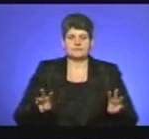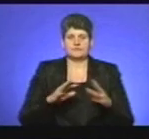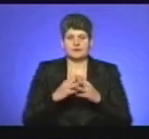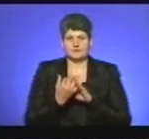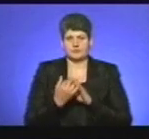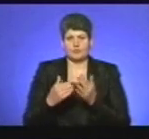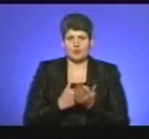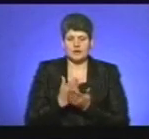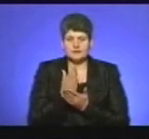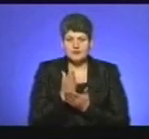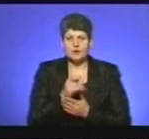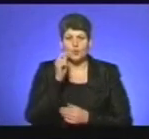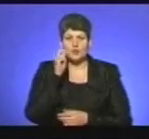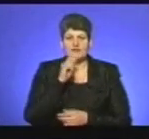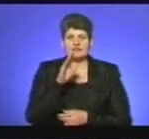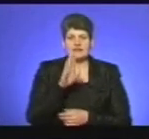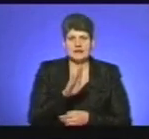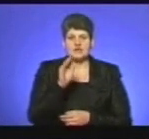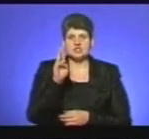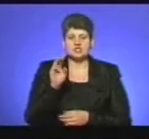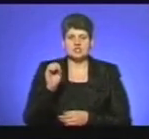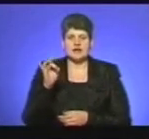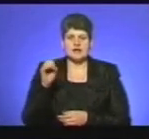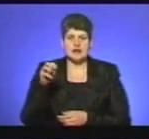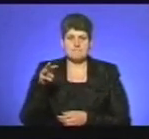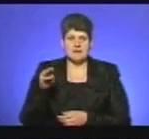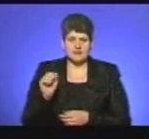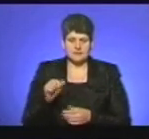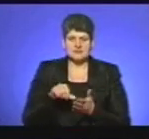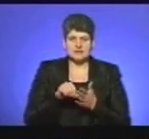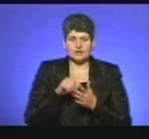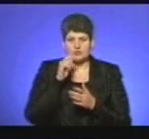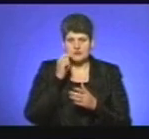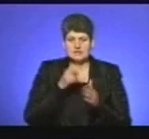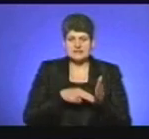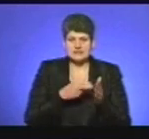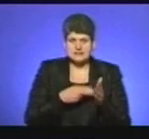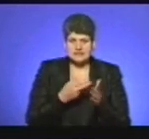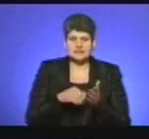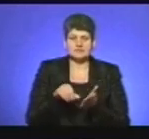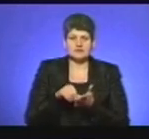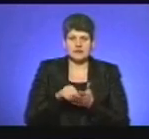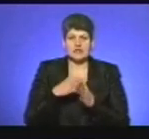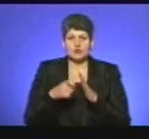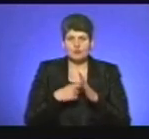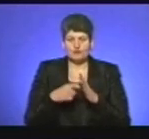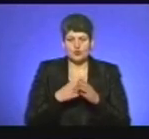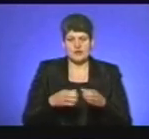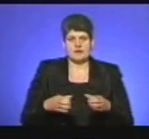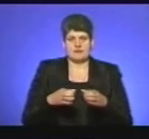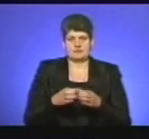політики України Віталій Шеремета, представники «Укрзалізниці», аграрії області і представники добувної галузі